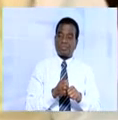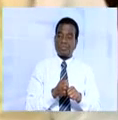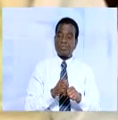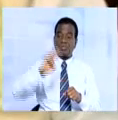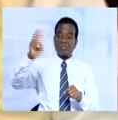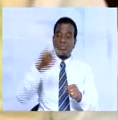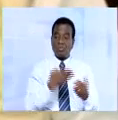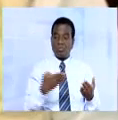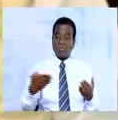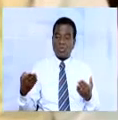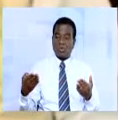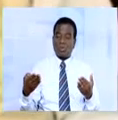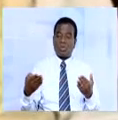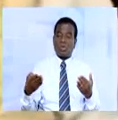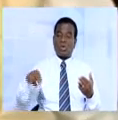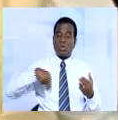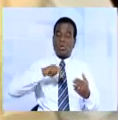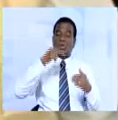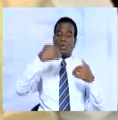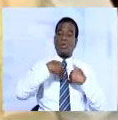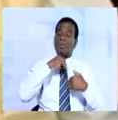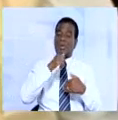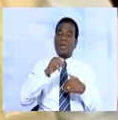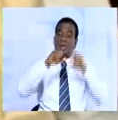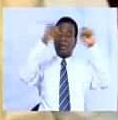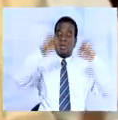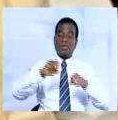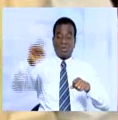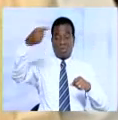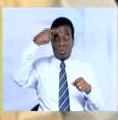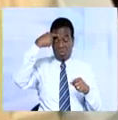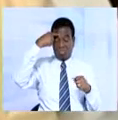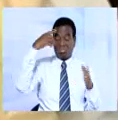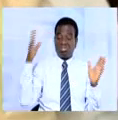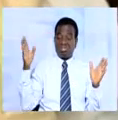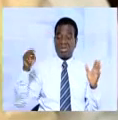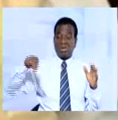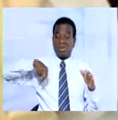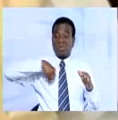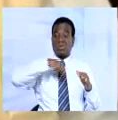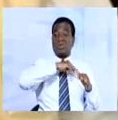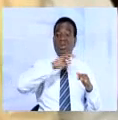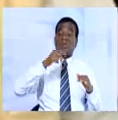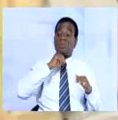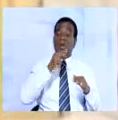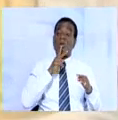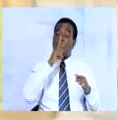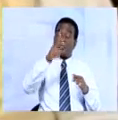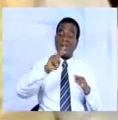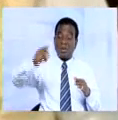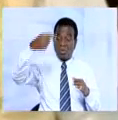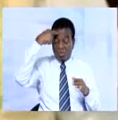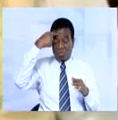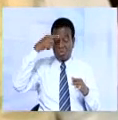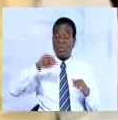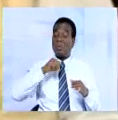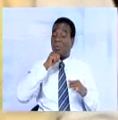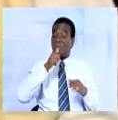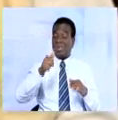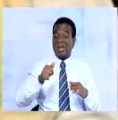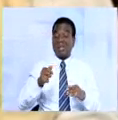La deuxième chose, nous n'avons pas un système de gouvernement. Nous n'avons pas un vrai gouvernement. Nous ne disposons